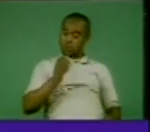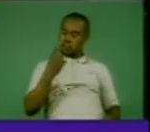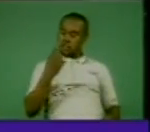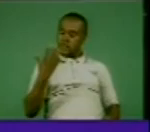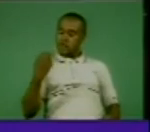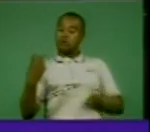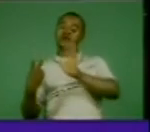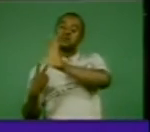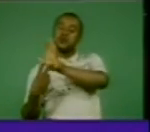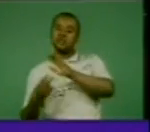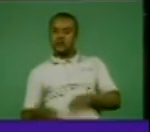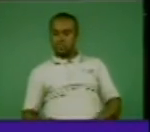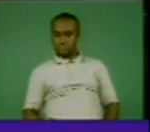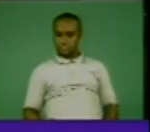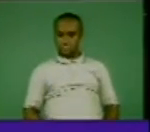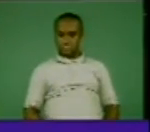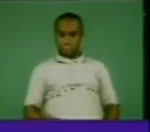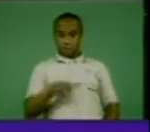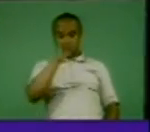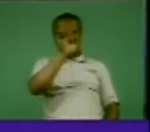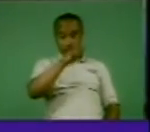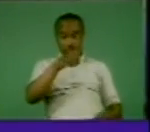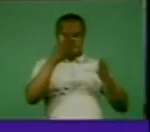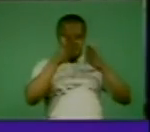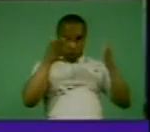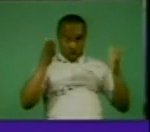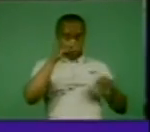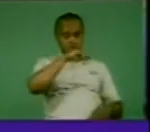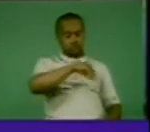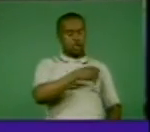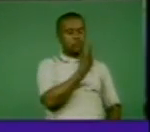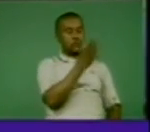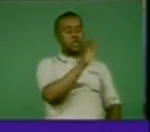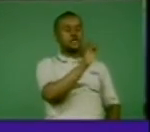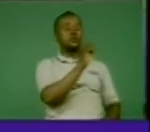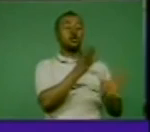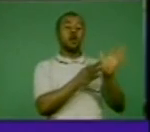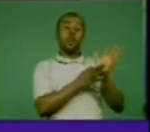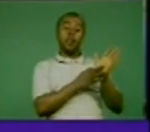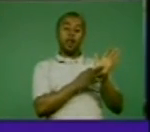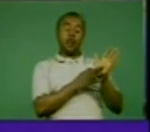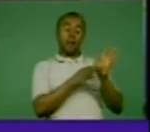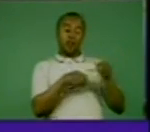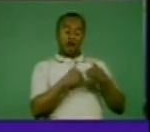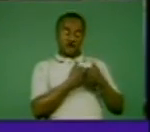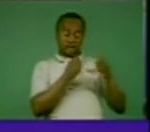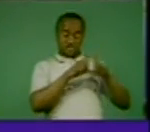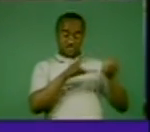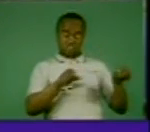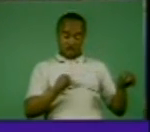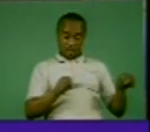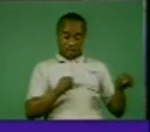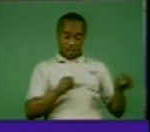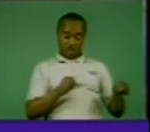Kura za ndio wazi kura 108, isipokuwa ibara 252